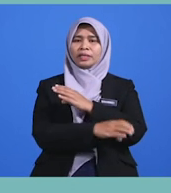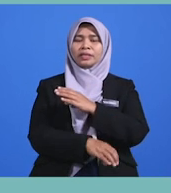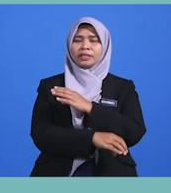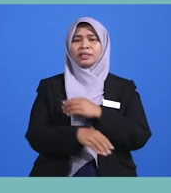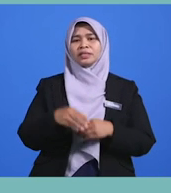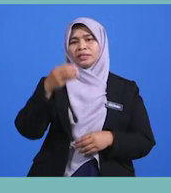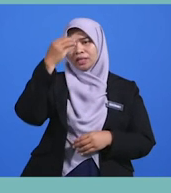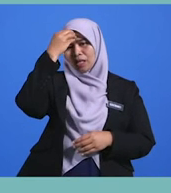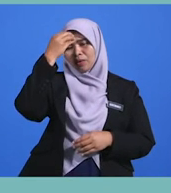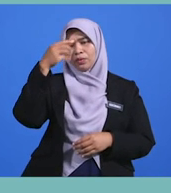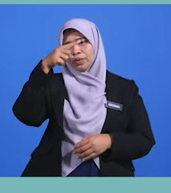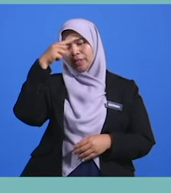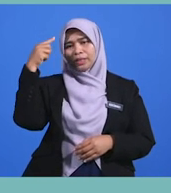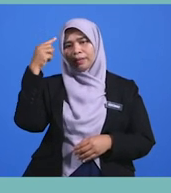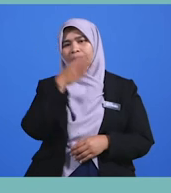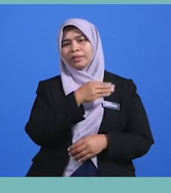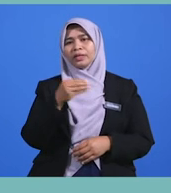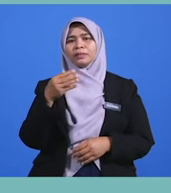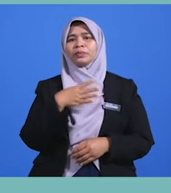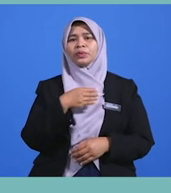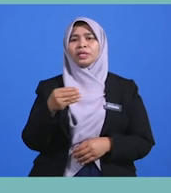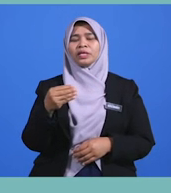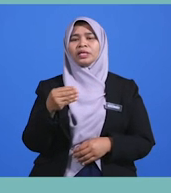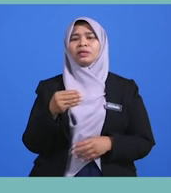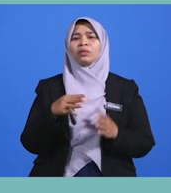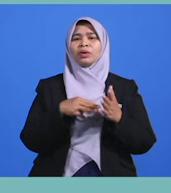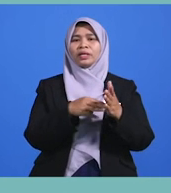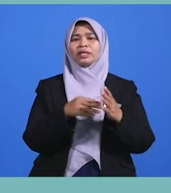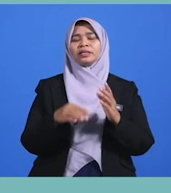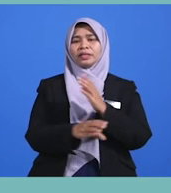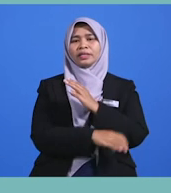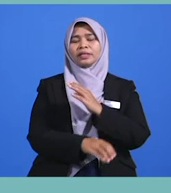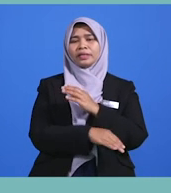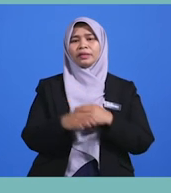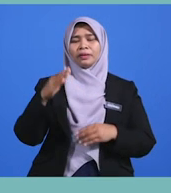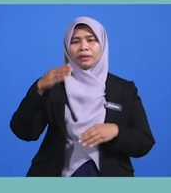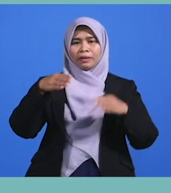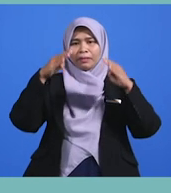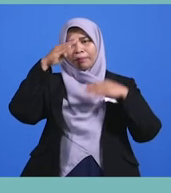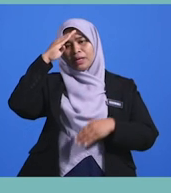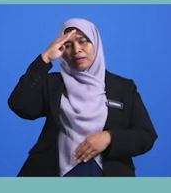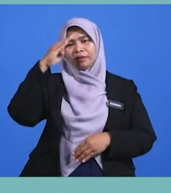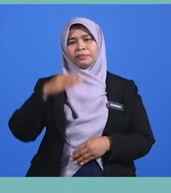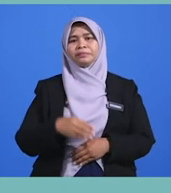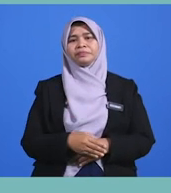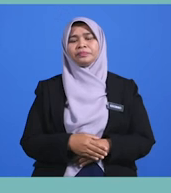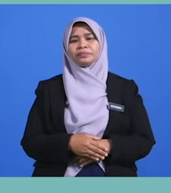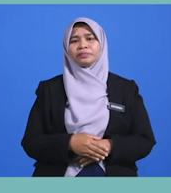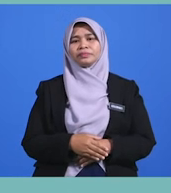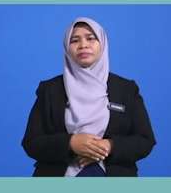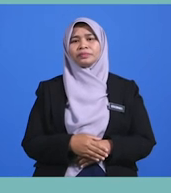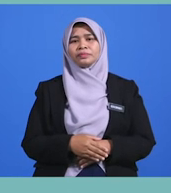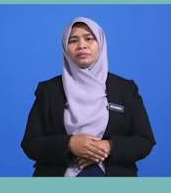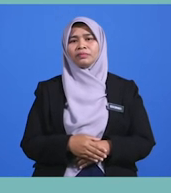Selangor. Hitam dan putih mewakili negeri Pahang. Manakala warna merah, hitam dan